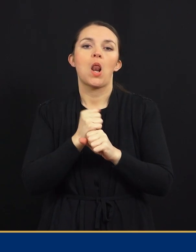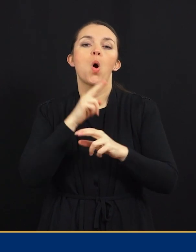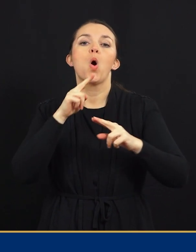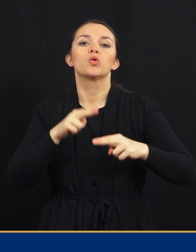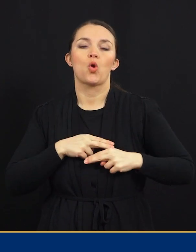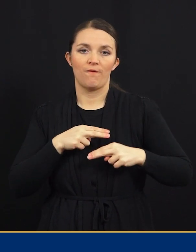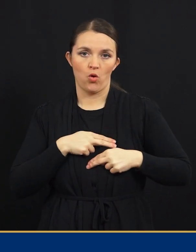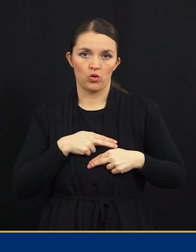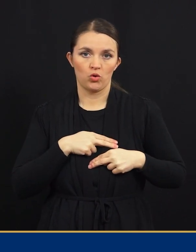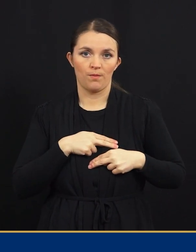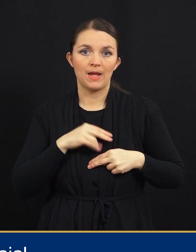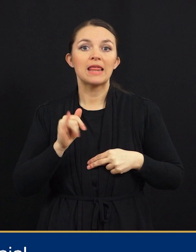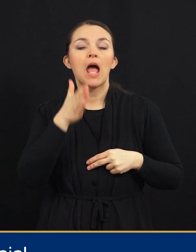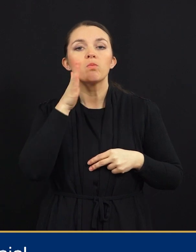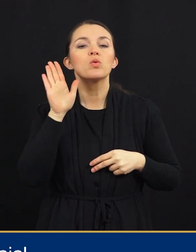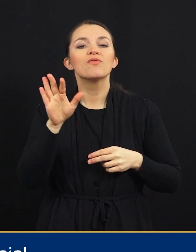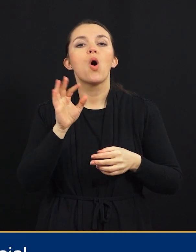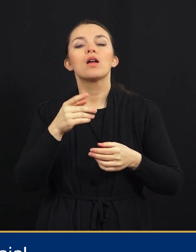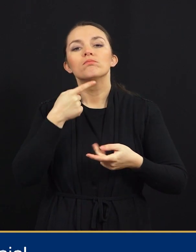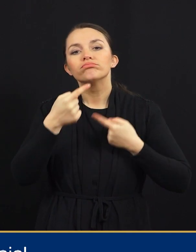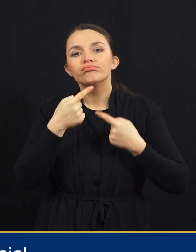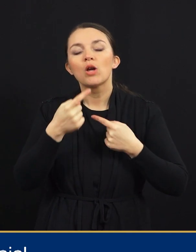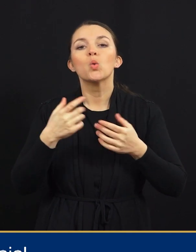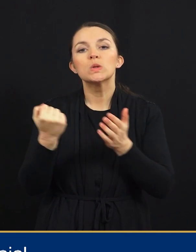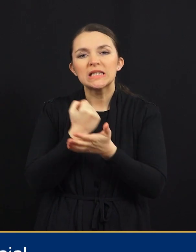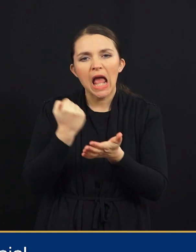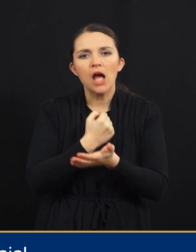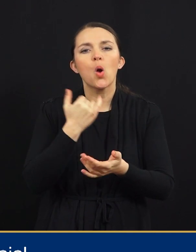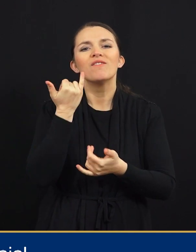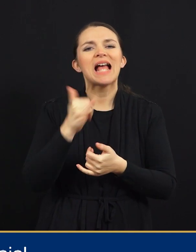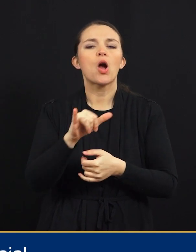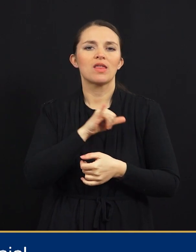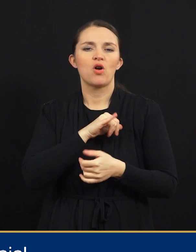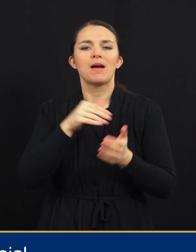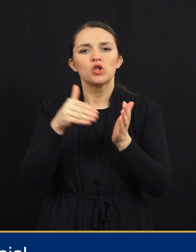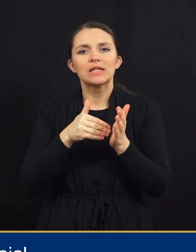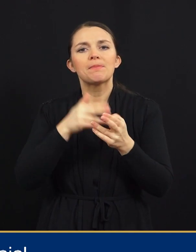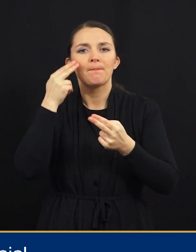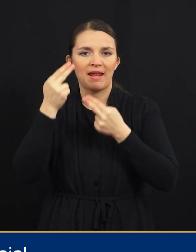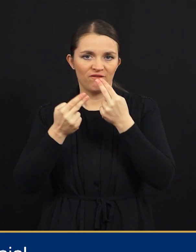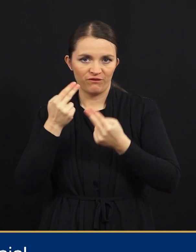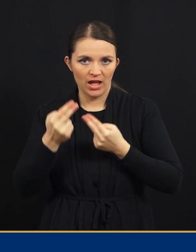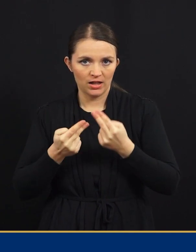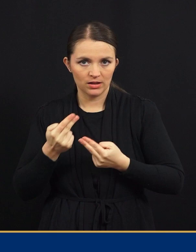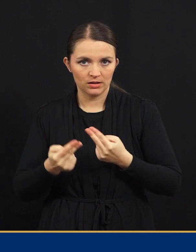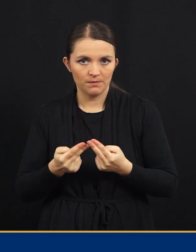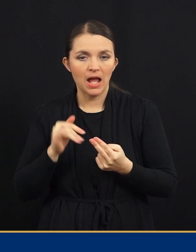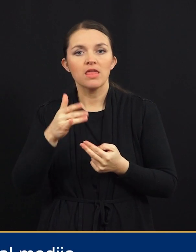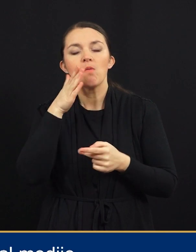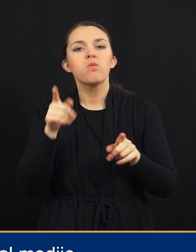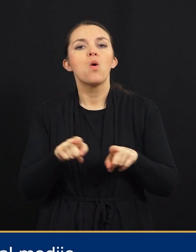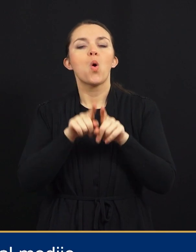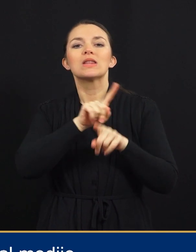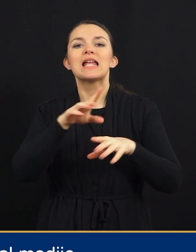odgovorno. Da bo v svojem diskurzu vztrajal, da je vsako informacijo treba preveriti. Da bo